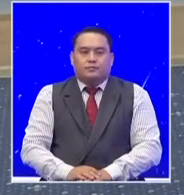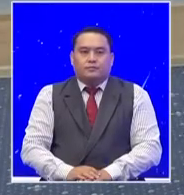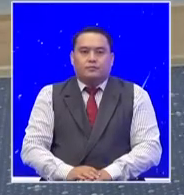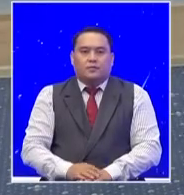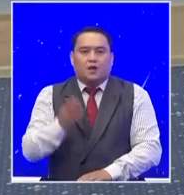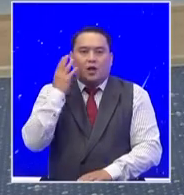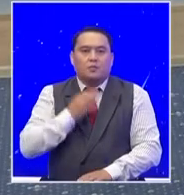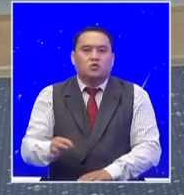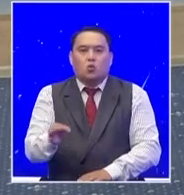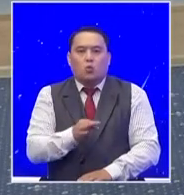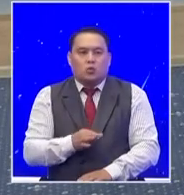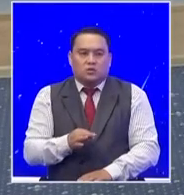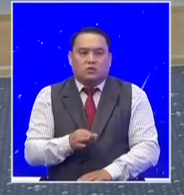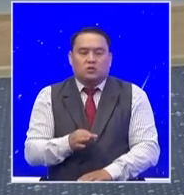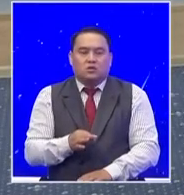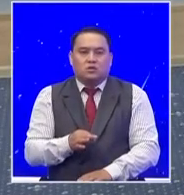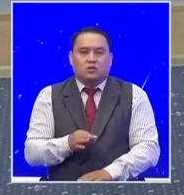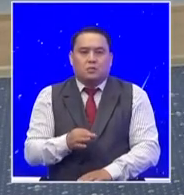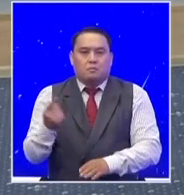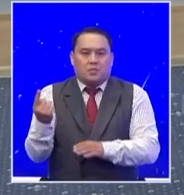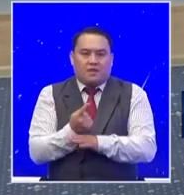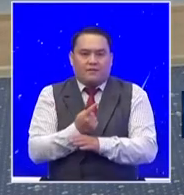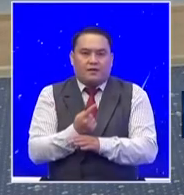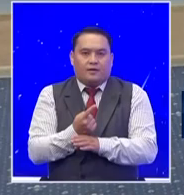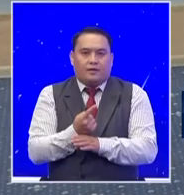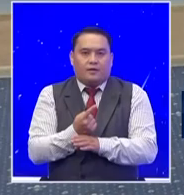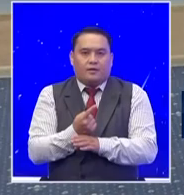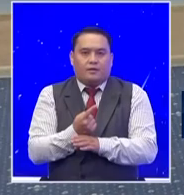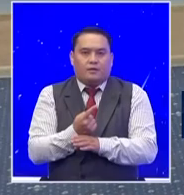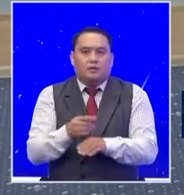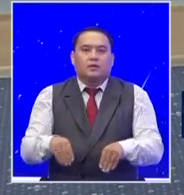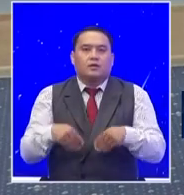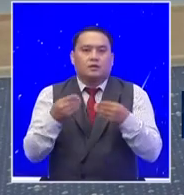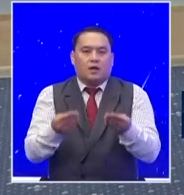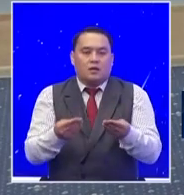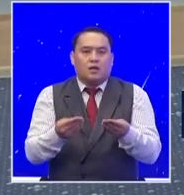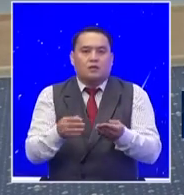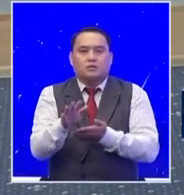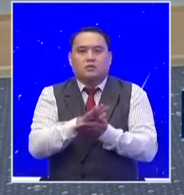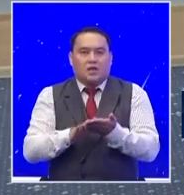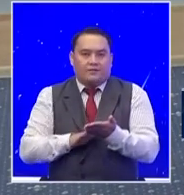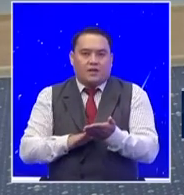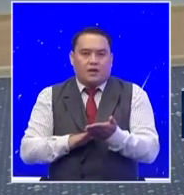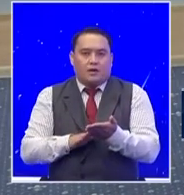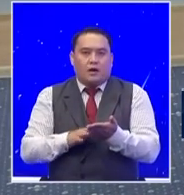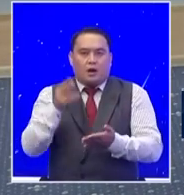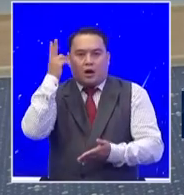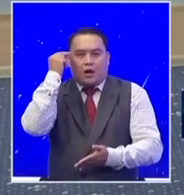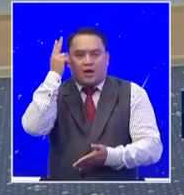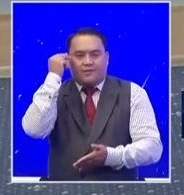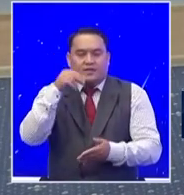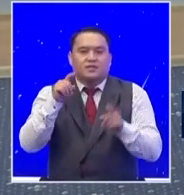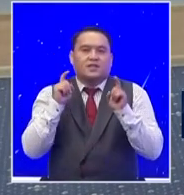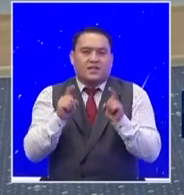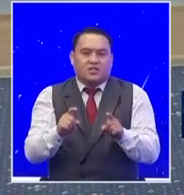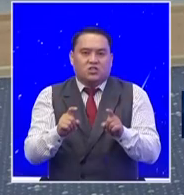Алматинская область в числе первых по количеству поданных заявлений, по количеству